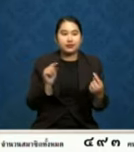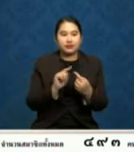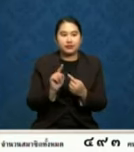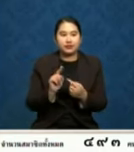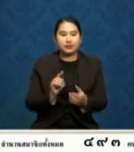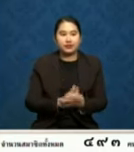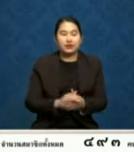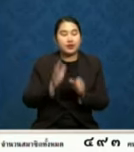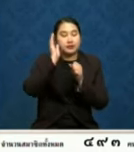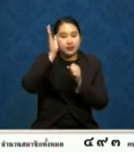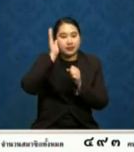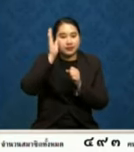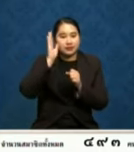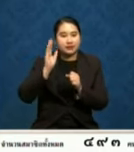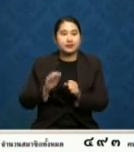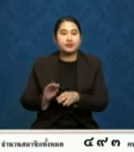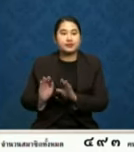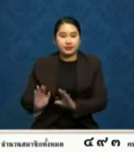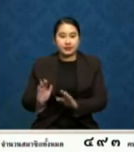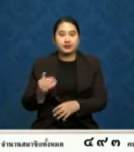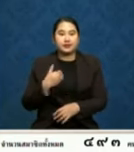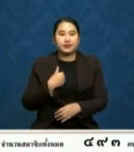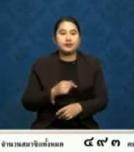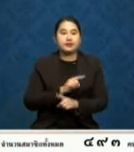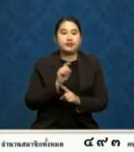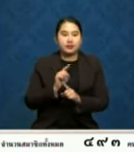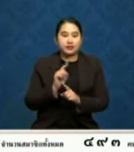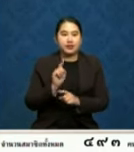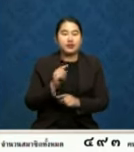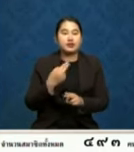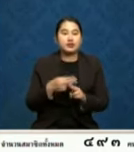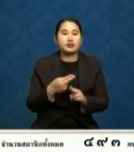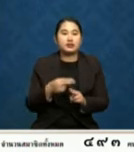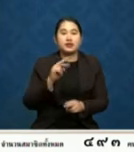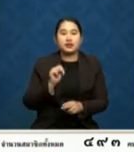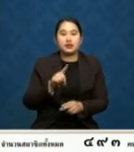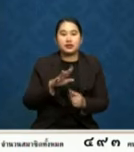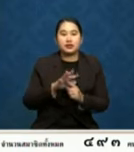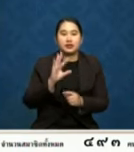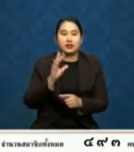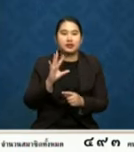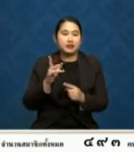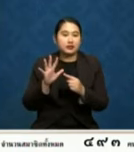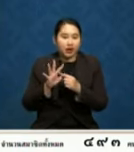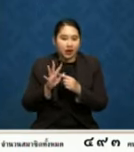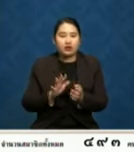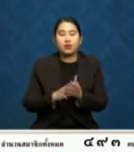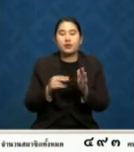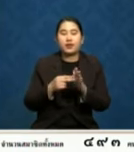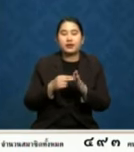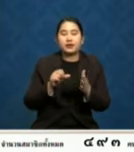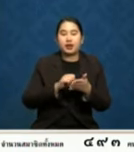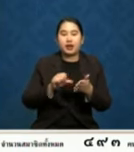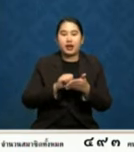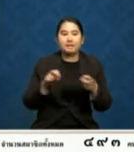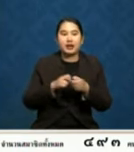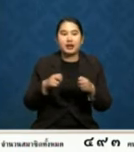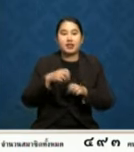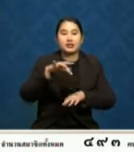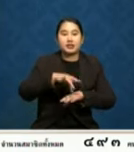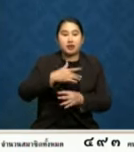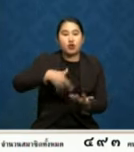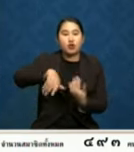ผู้สงวนคำแปแปรยัตินะครับท่านแรกท่านณัชชาบุญชัยอินสวัสดิ์ครับท่านประธานในเรื่องของการแก้ไขปัญหาทรัพยากร